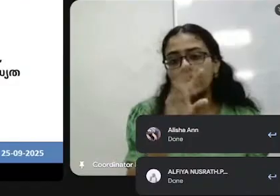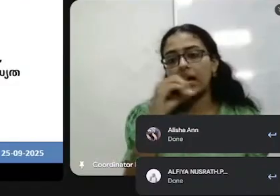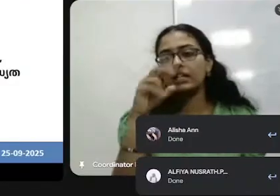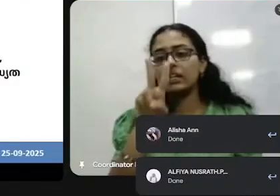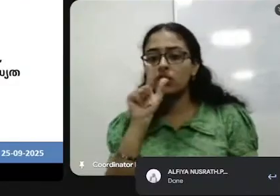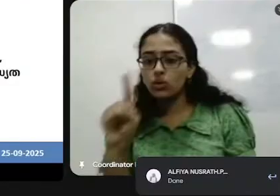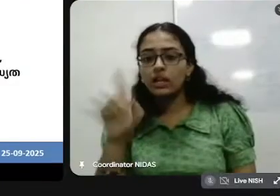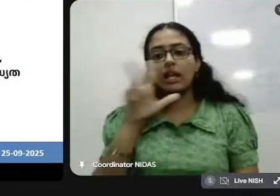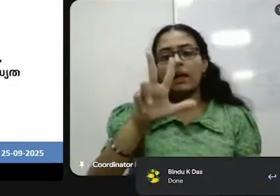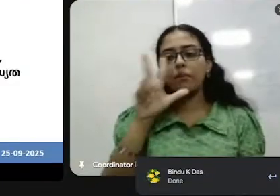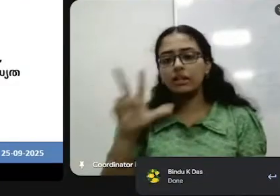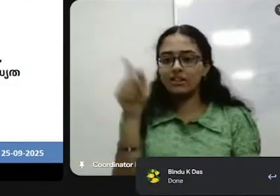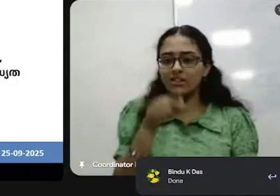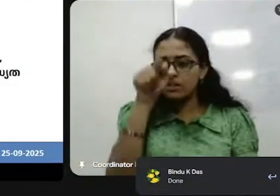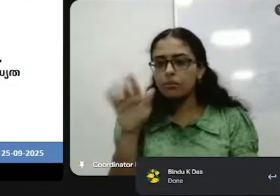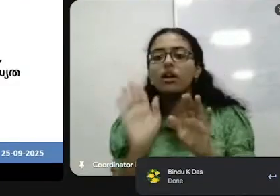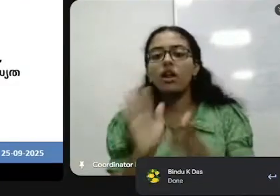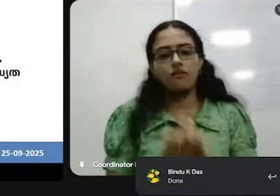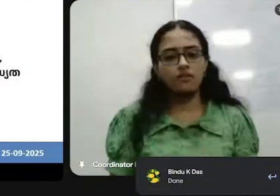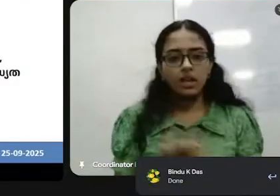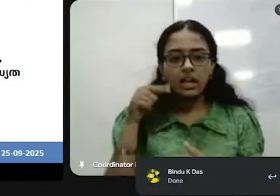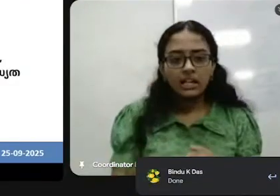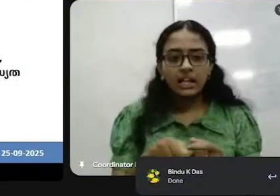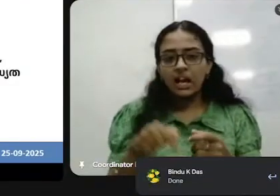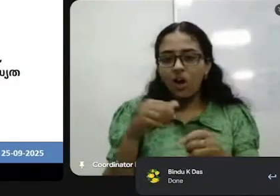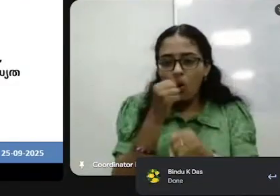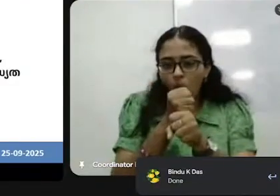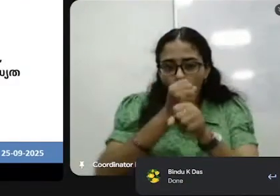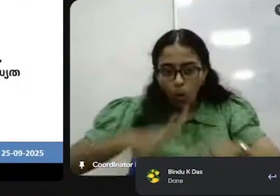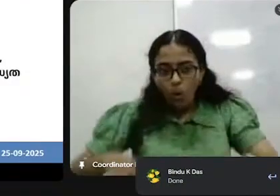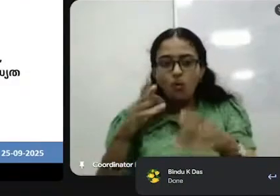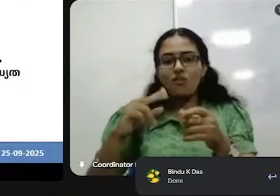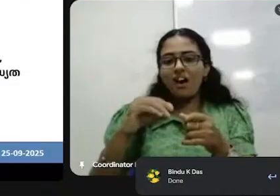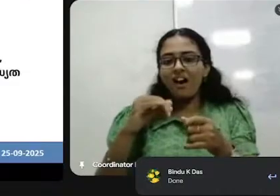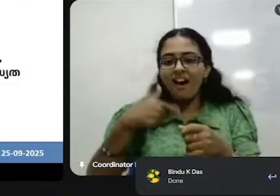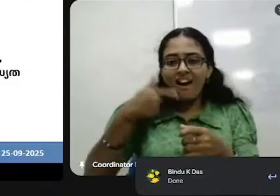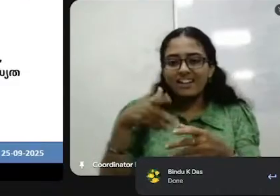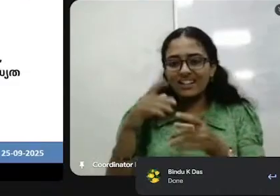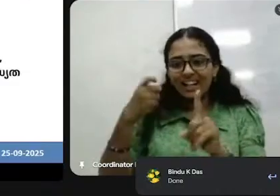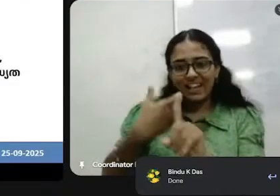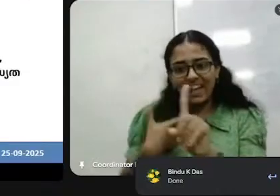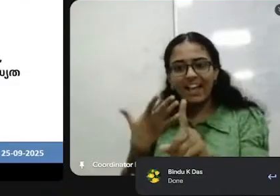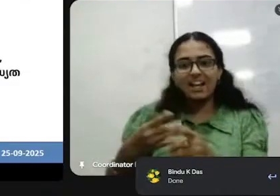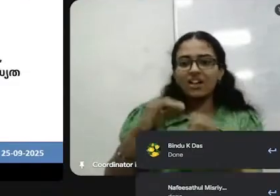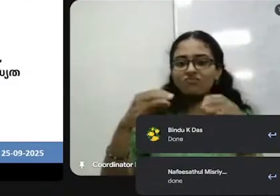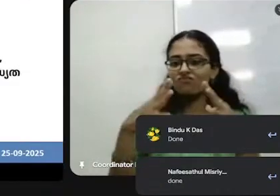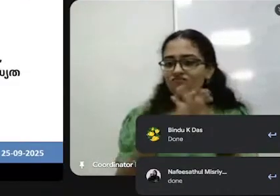കൂടുകയുണ്ടായിട്ടുണ്ട്. ഇന്ത്യയിലെ ഗോവ, കേരളം, വെസ്റ്റ് ബംഗാൾ എന്നീ സംസ്ഥാനങ്ങളാണ് സ്ട്രോക്കിന്റെ അളവ് കൂടുതലായിട്ട്